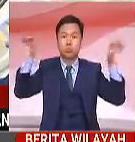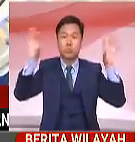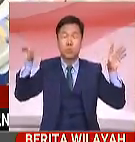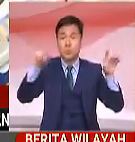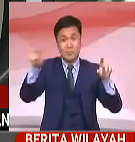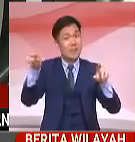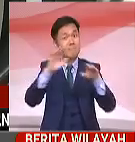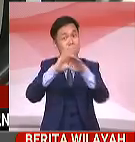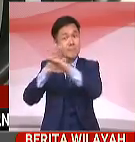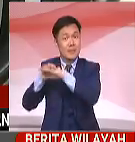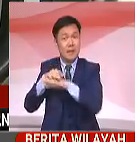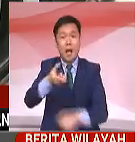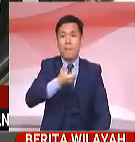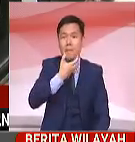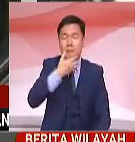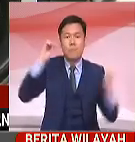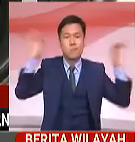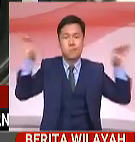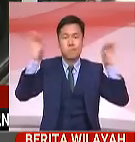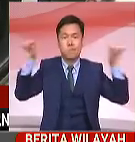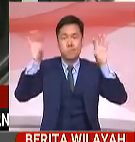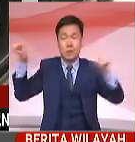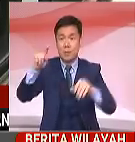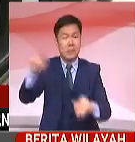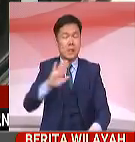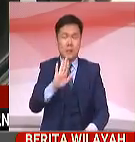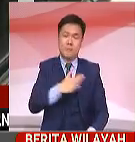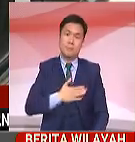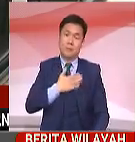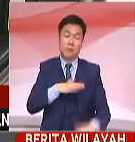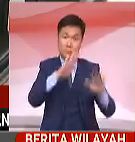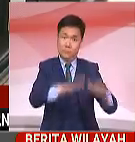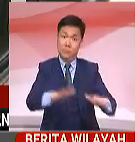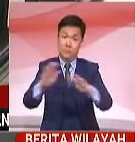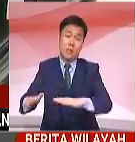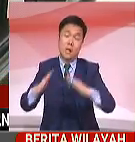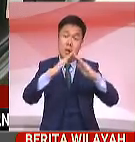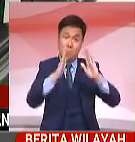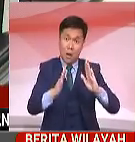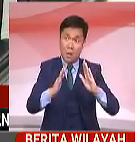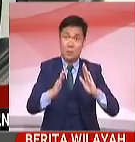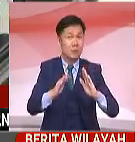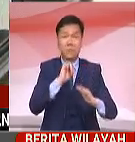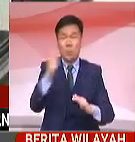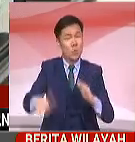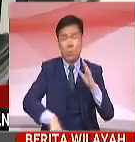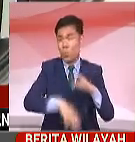orang ramai. Anda dinasihatkan untuk berada di dalam rumah jika tiada keperluan